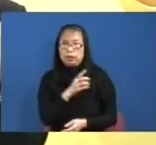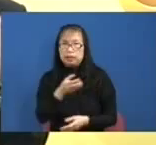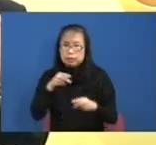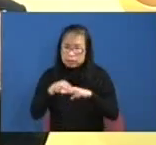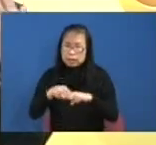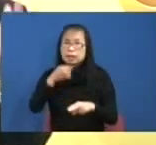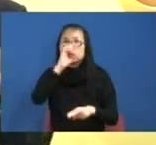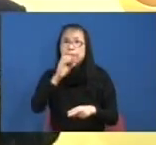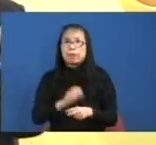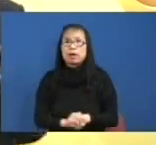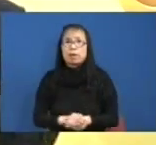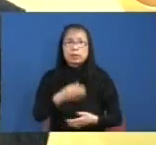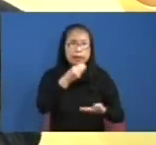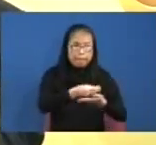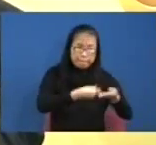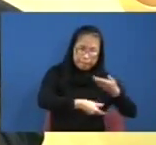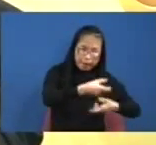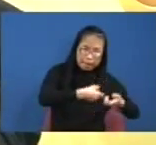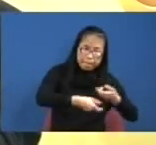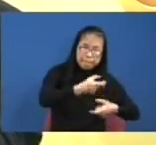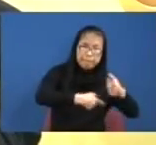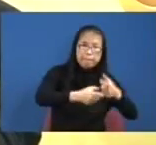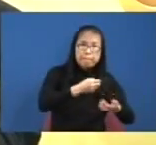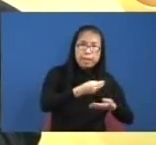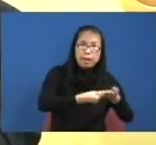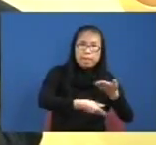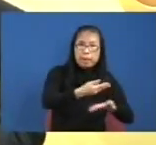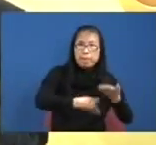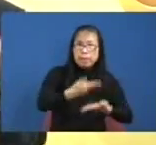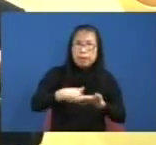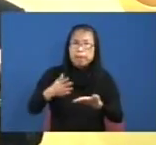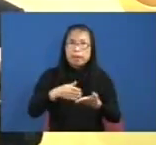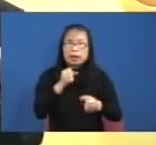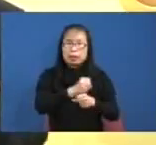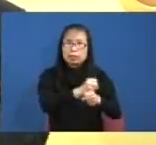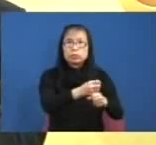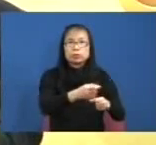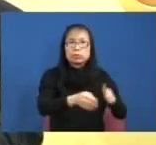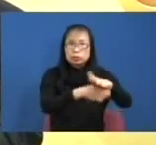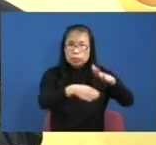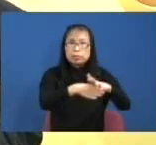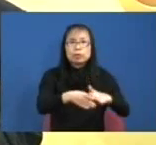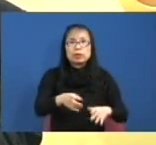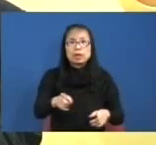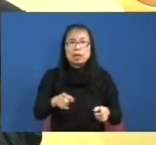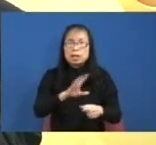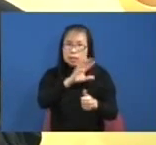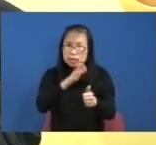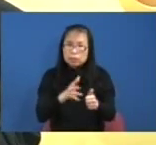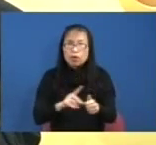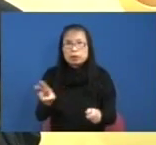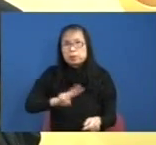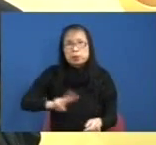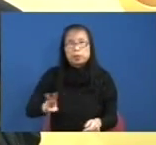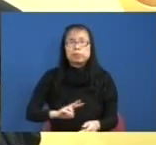業，對零售業啊或者其他嘅行業咧，都一定即係已經係受影響嘅。咁喺呢一方面咧，我哋